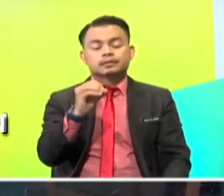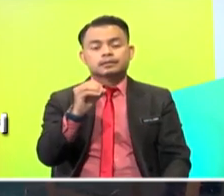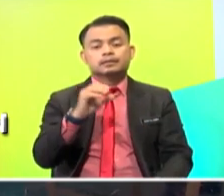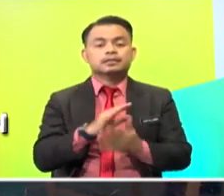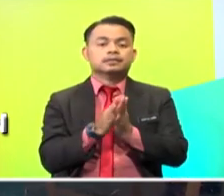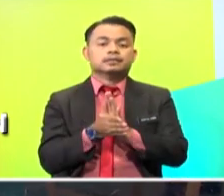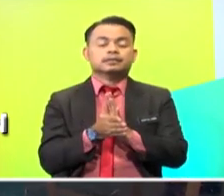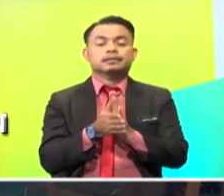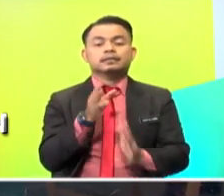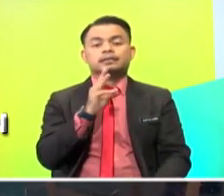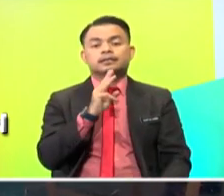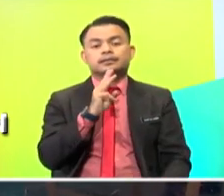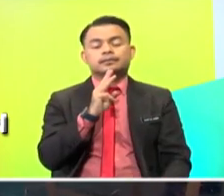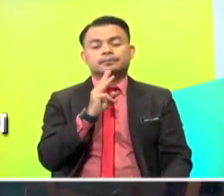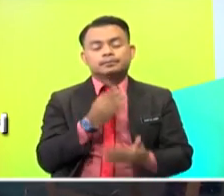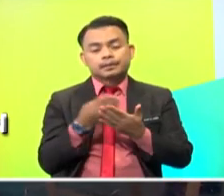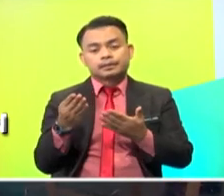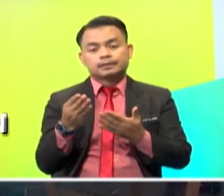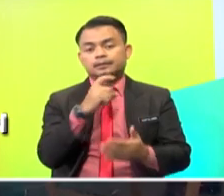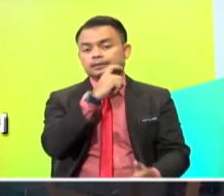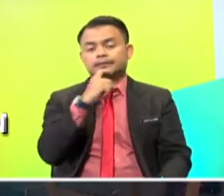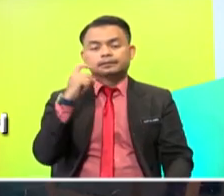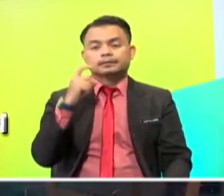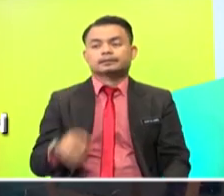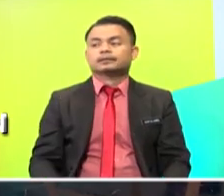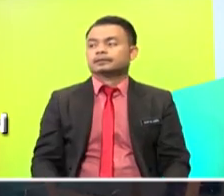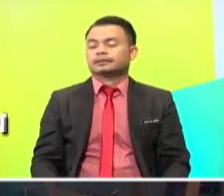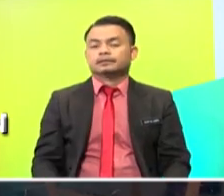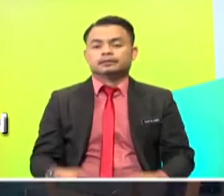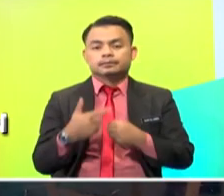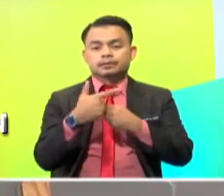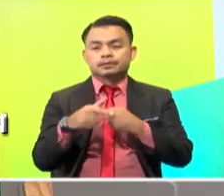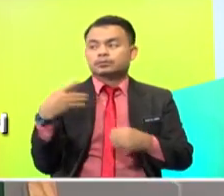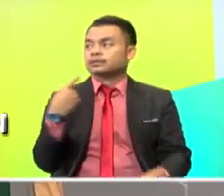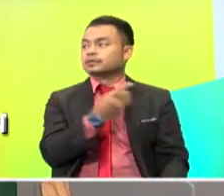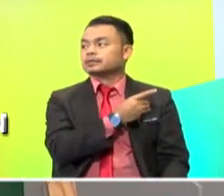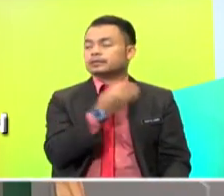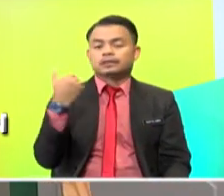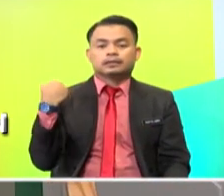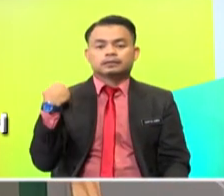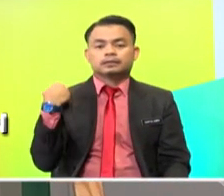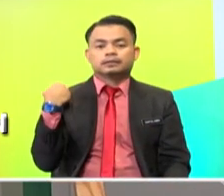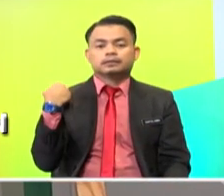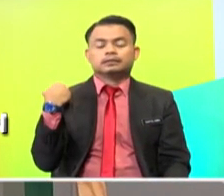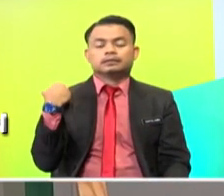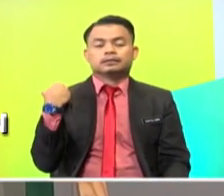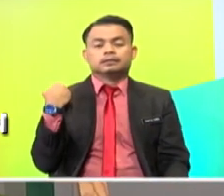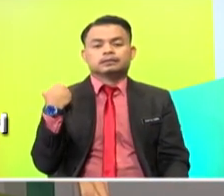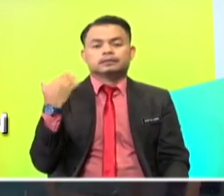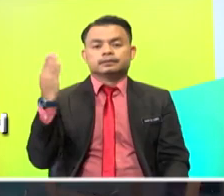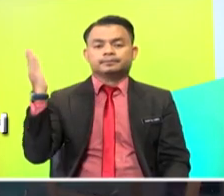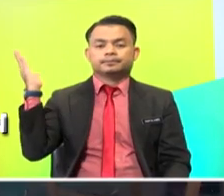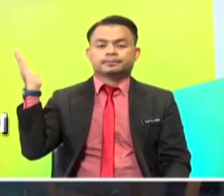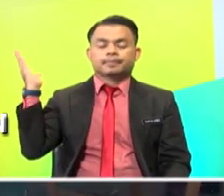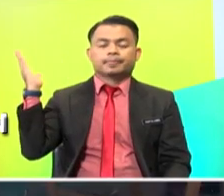proses selesai Oke hujan kita ada rempah ratus 400 ayah cheque